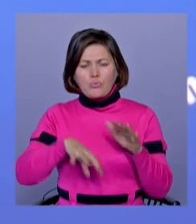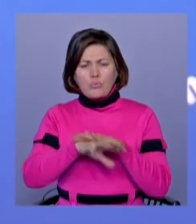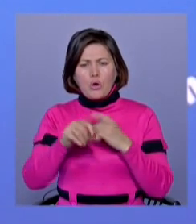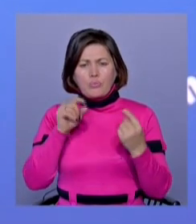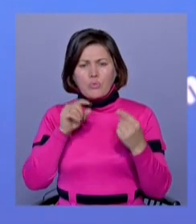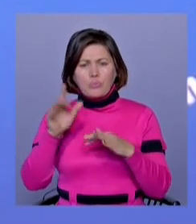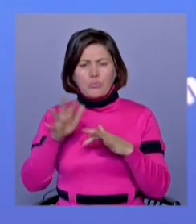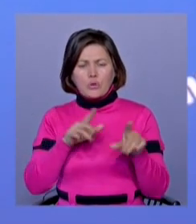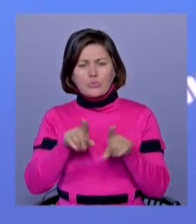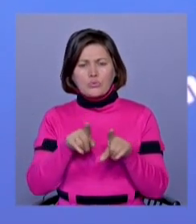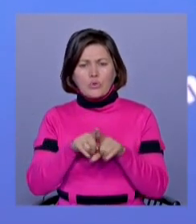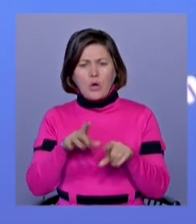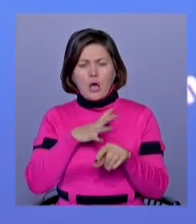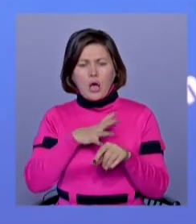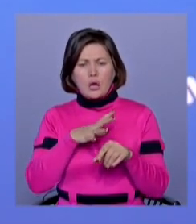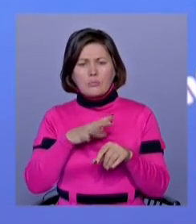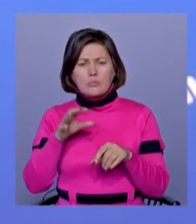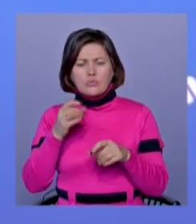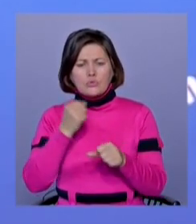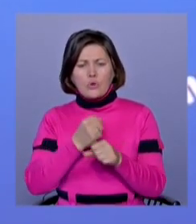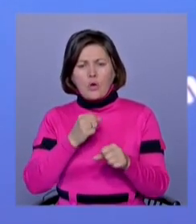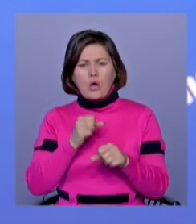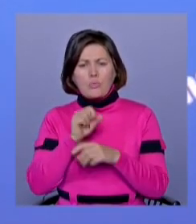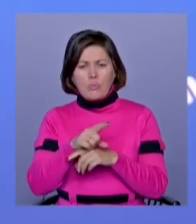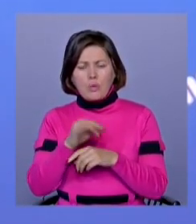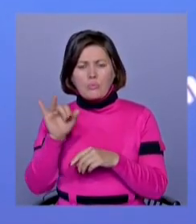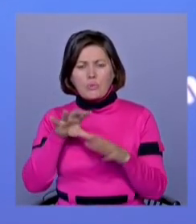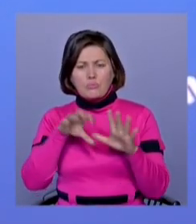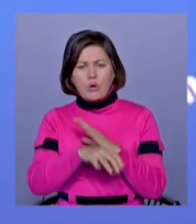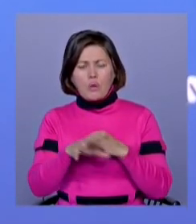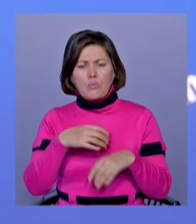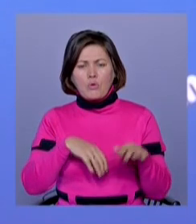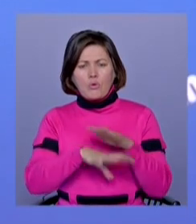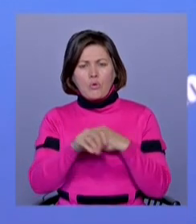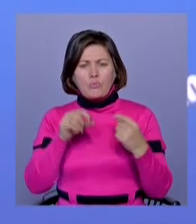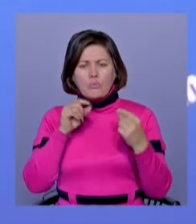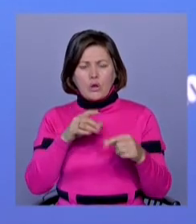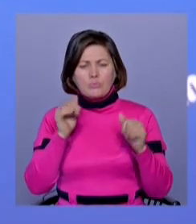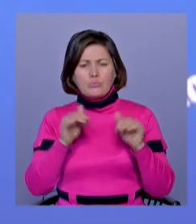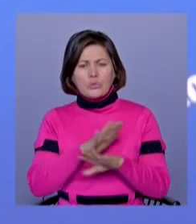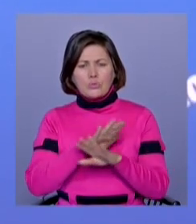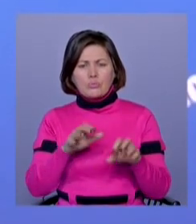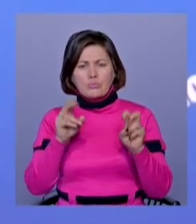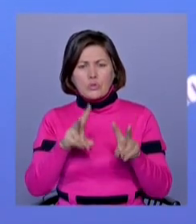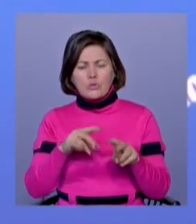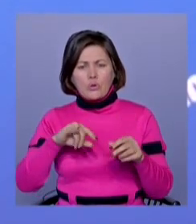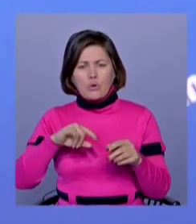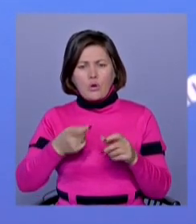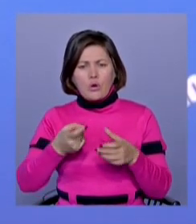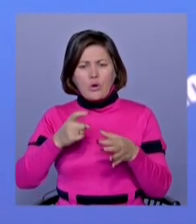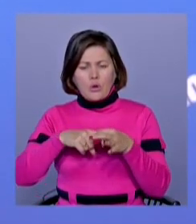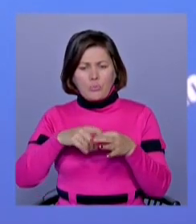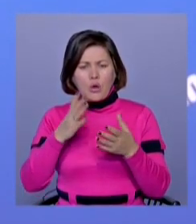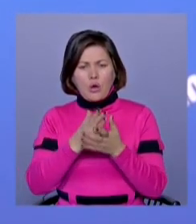қарсы жүйелі шаралар қабылдауды қатаң тапсырып отыр. Оның ішінде ұрлыққа қарсы шешілмейтін арнайы құлыптар